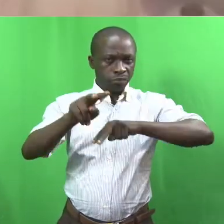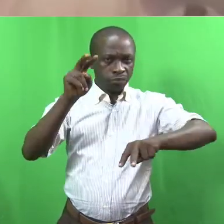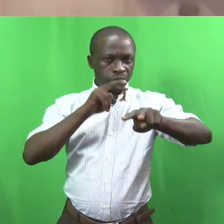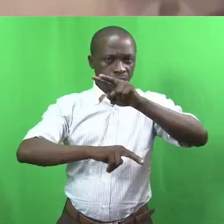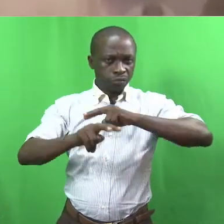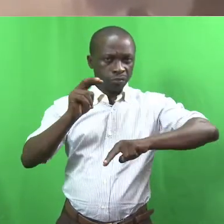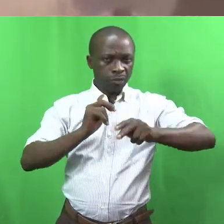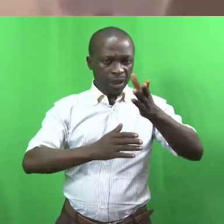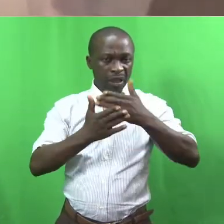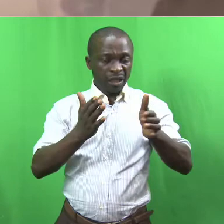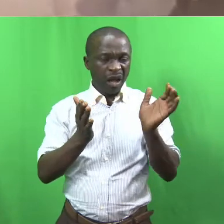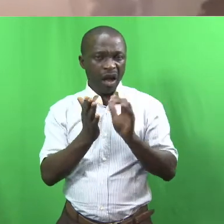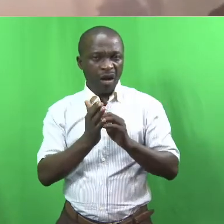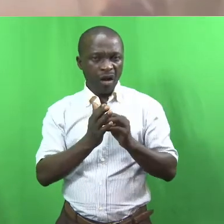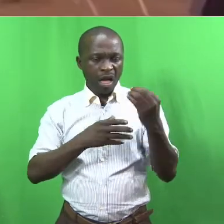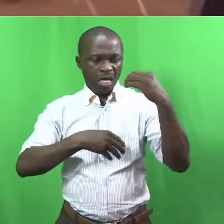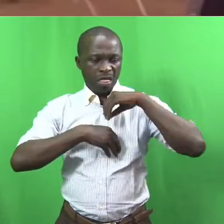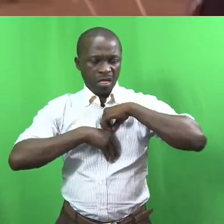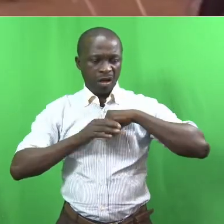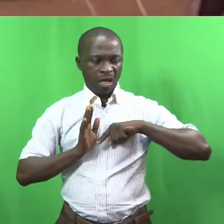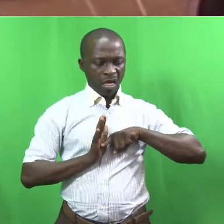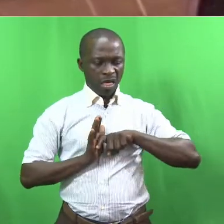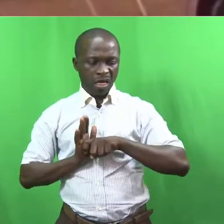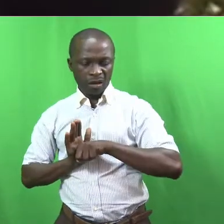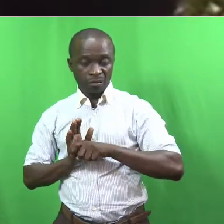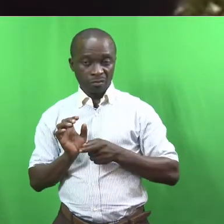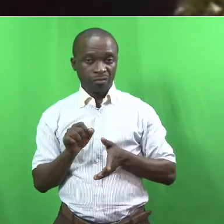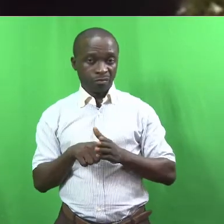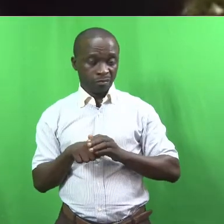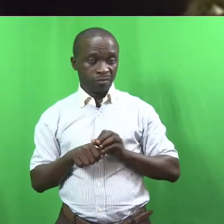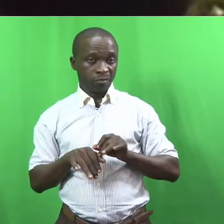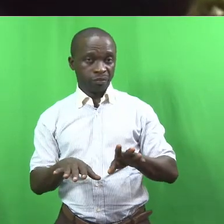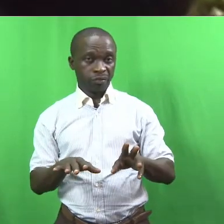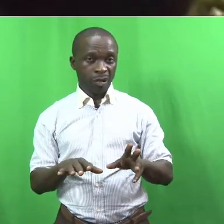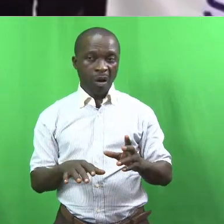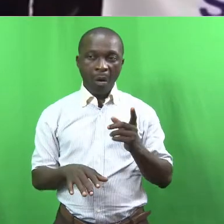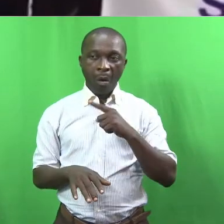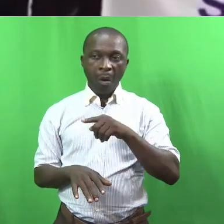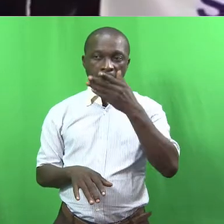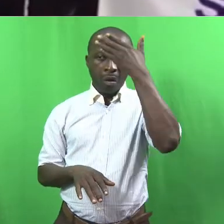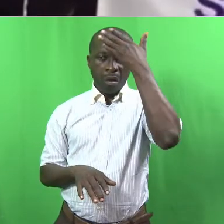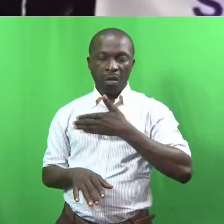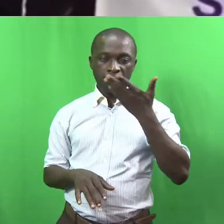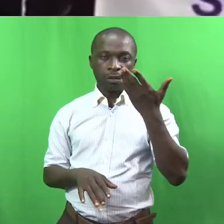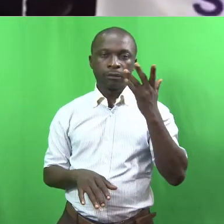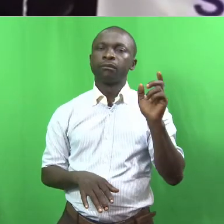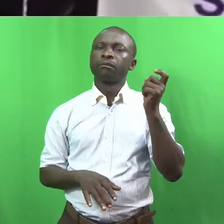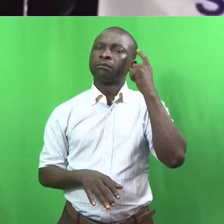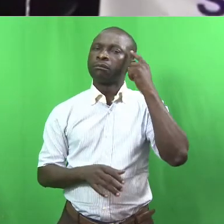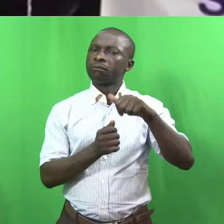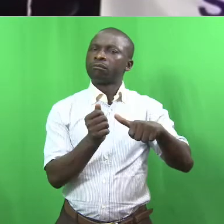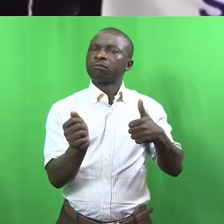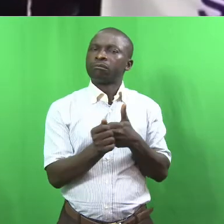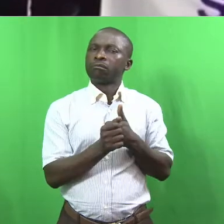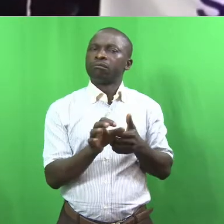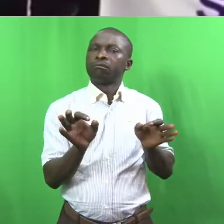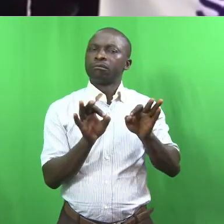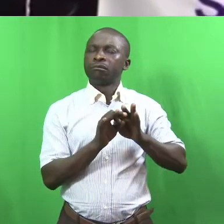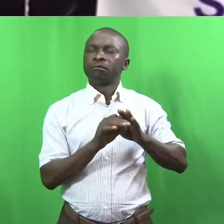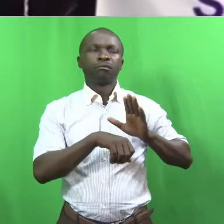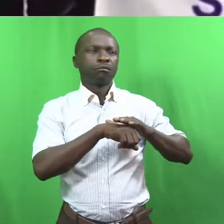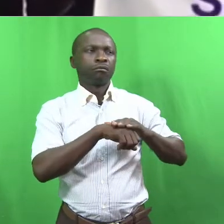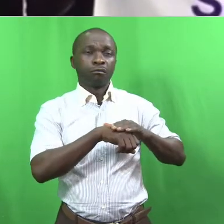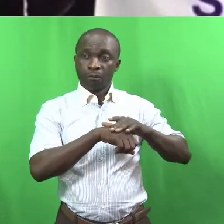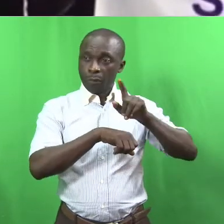sous l'emprise du virus. Au-delà des recommandations, ne sera-t-il pas important pour le gouvernement camerounais de durcir le ton sur le respect des